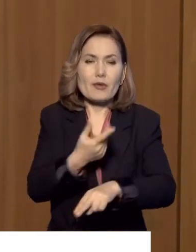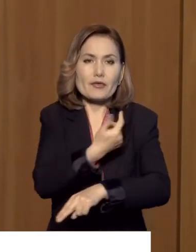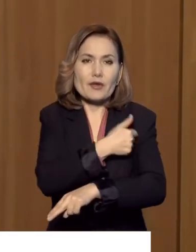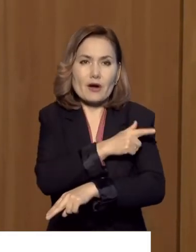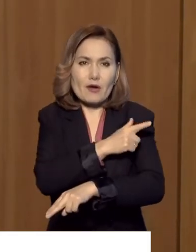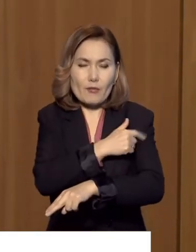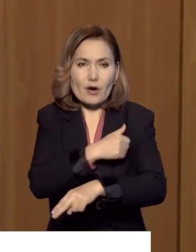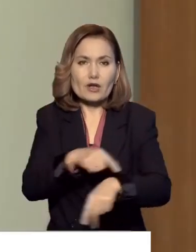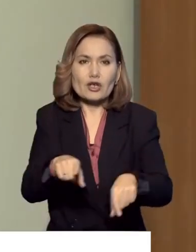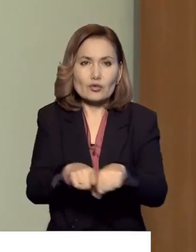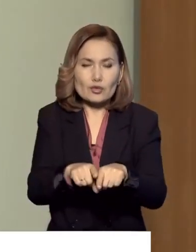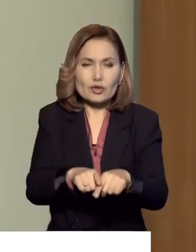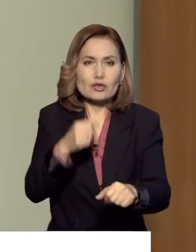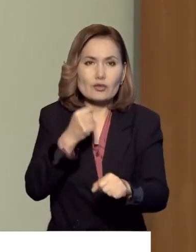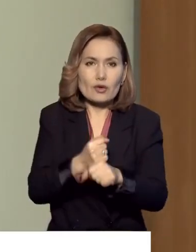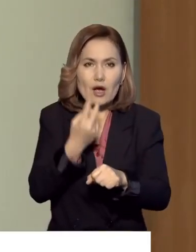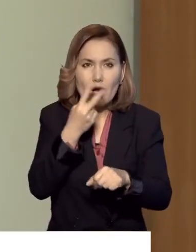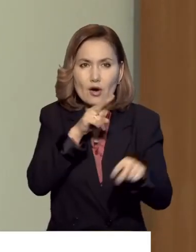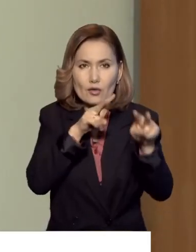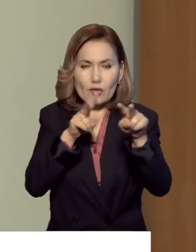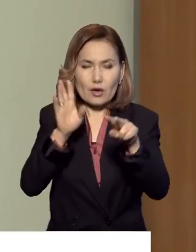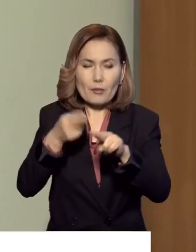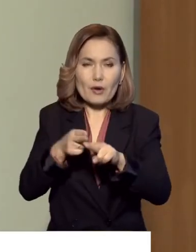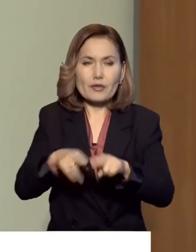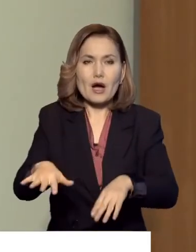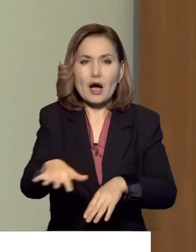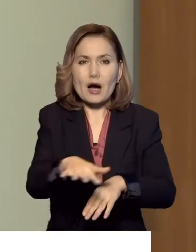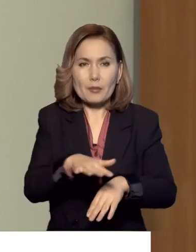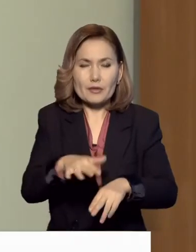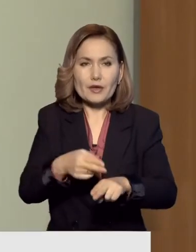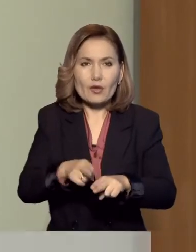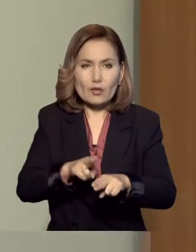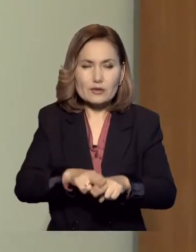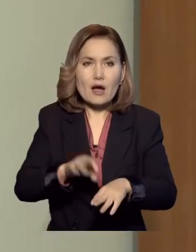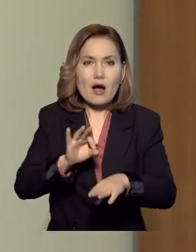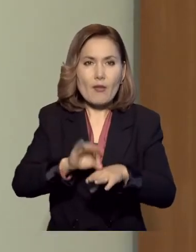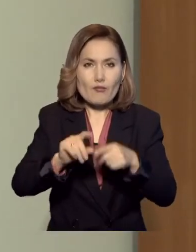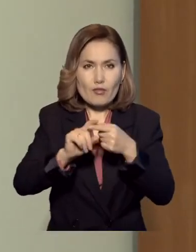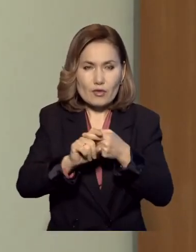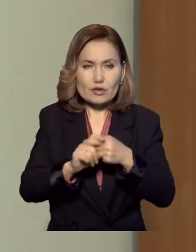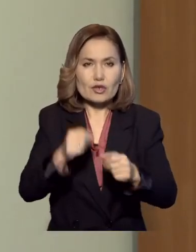қызмет тарапынан ұйымдастырылды. Бүгінгі күні аудандағы эпизодиялық ахуал қатаң бақылауда.